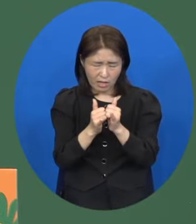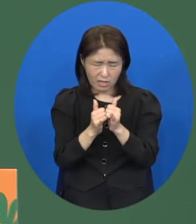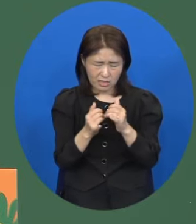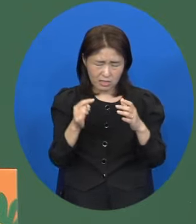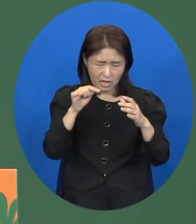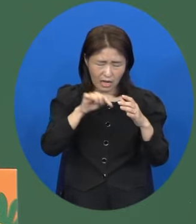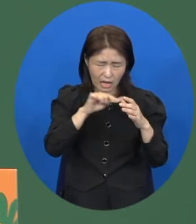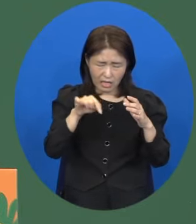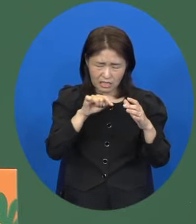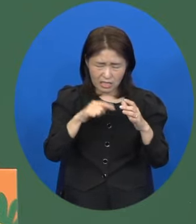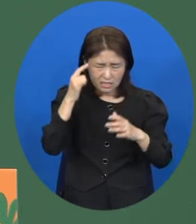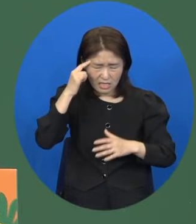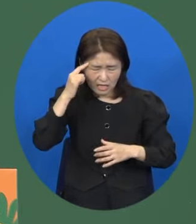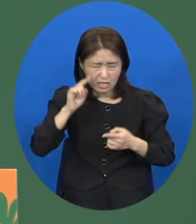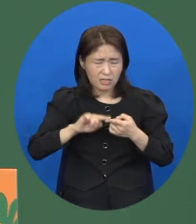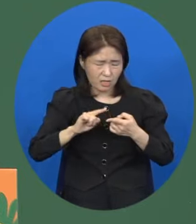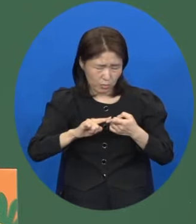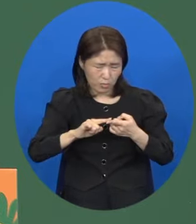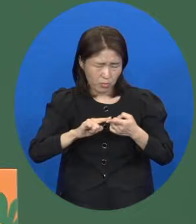생각에 사로잡혀